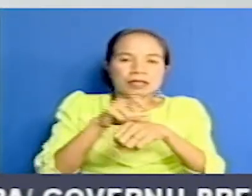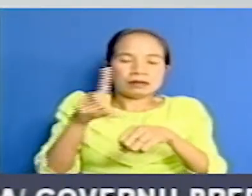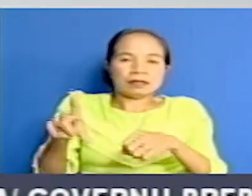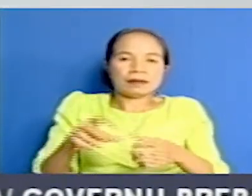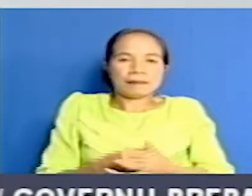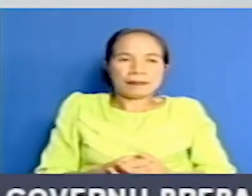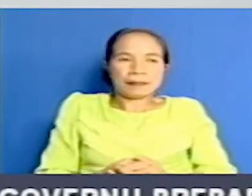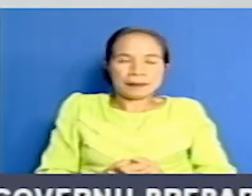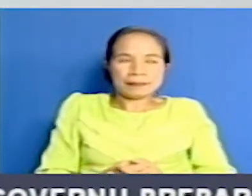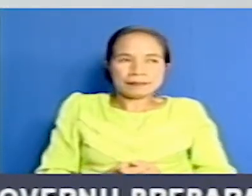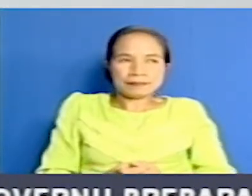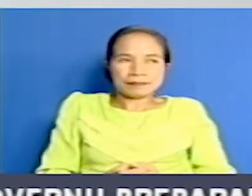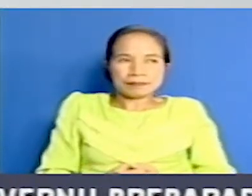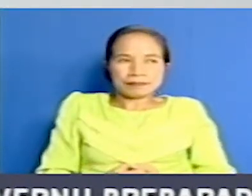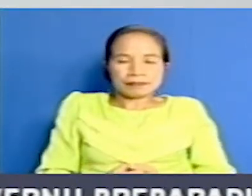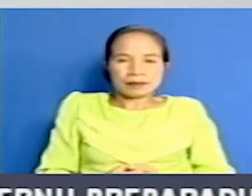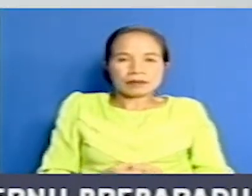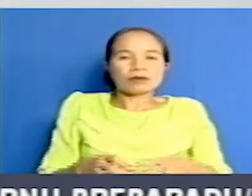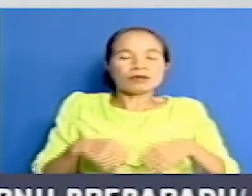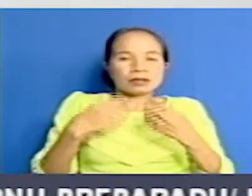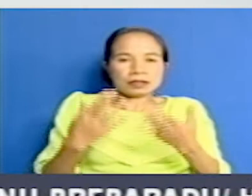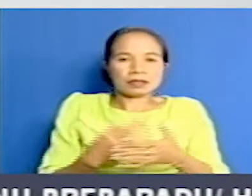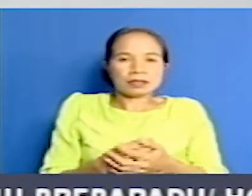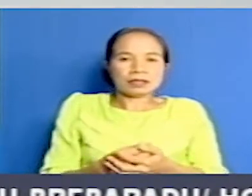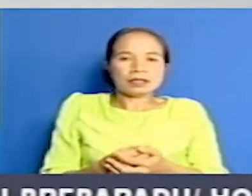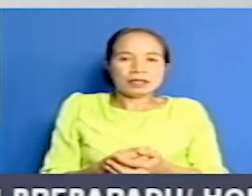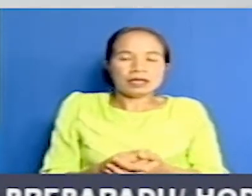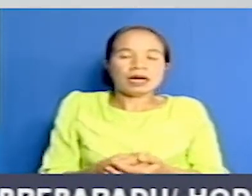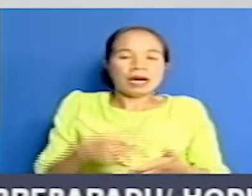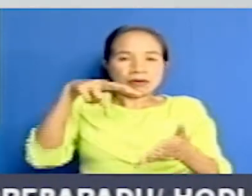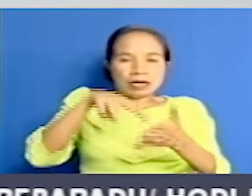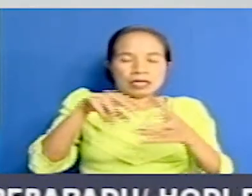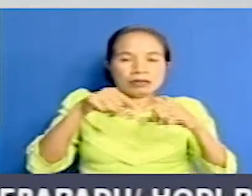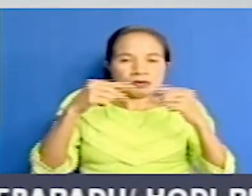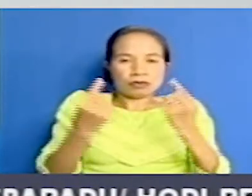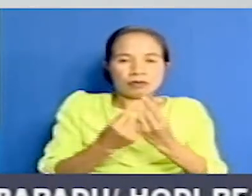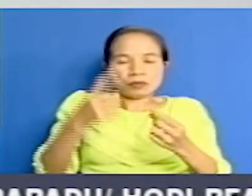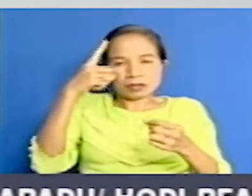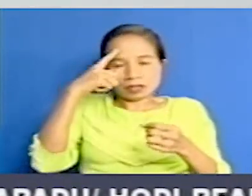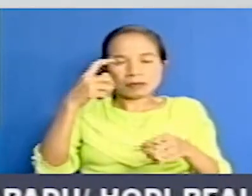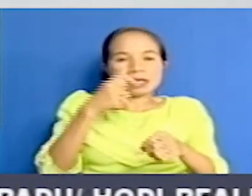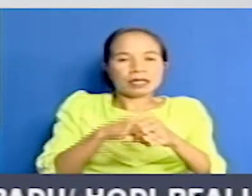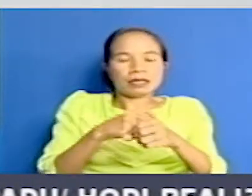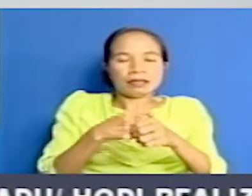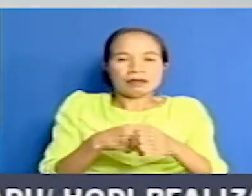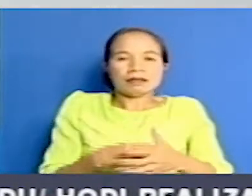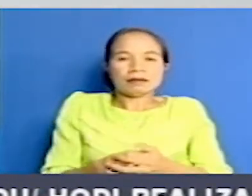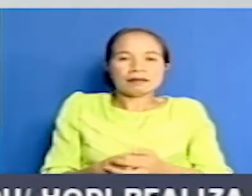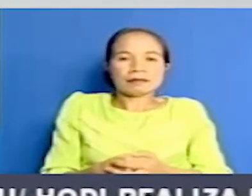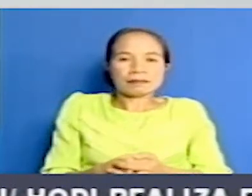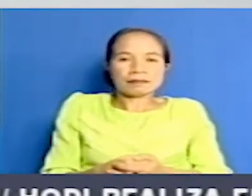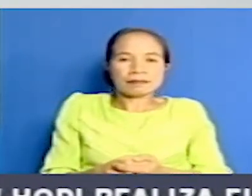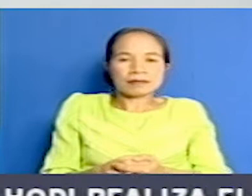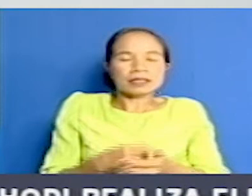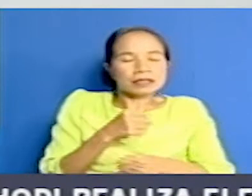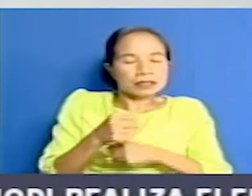nacional. Musa makabela hari grupo idane, au hari grupo idane, nama ia momento neba, se